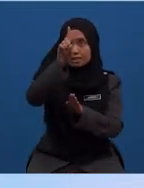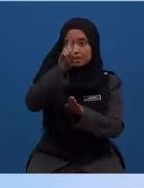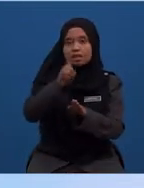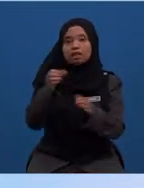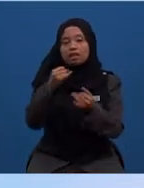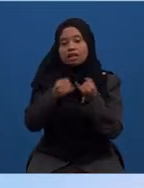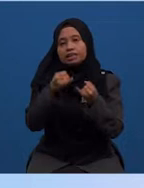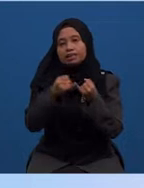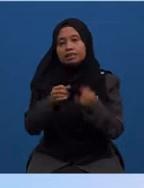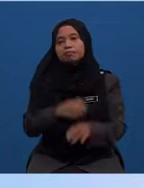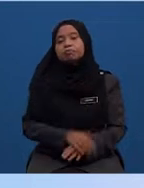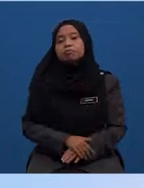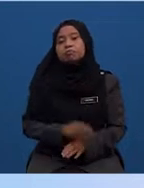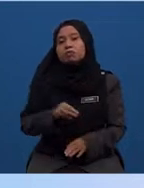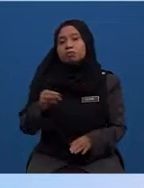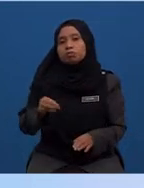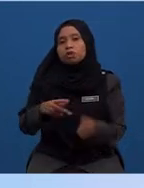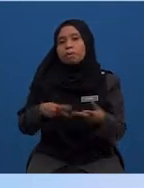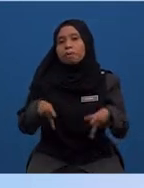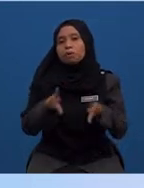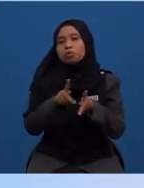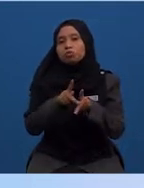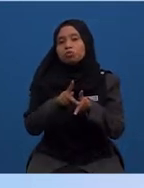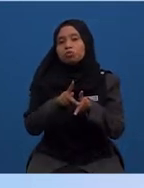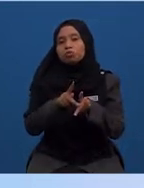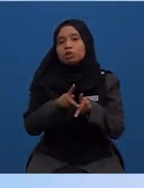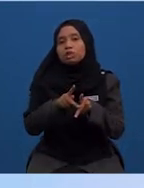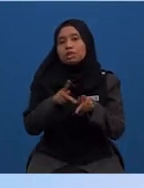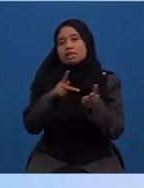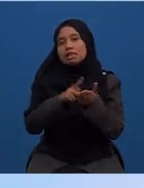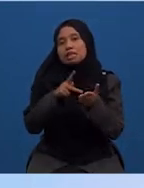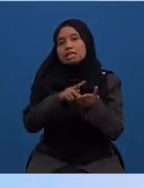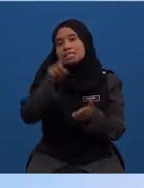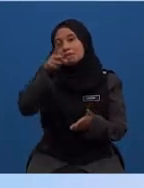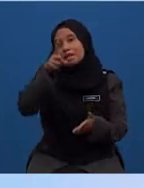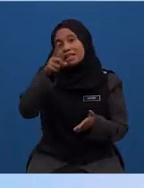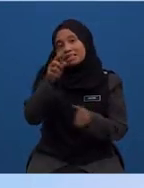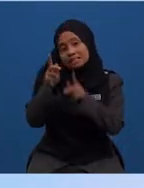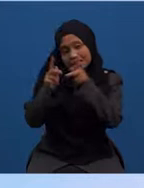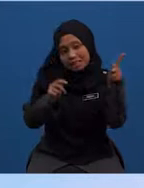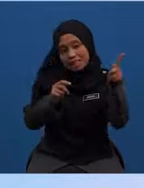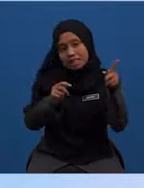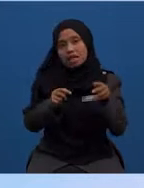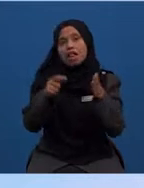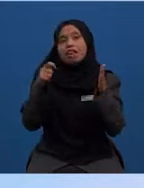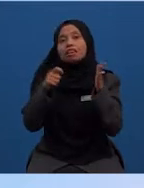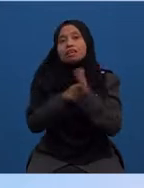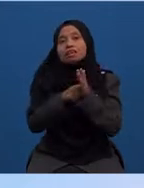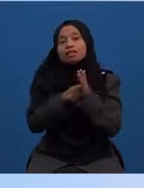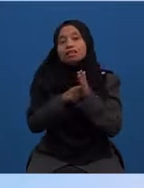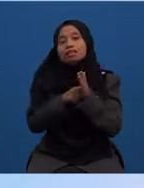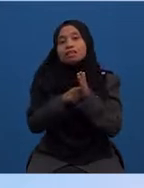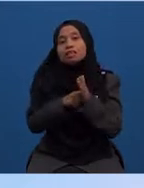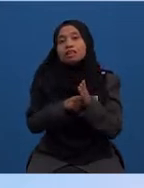Dan akhir sekali, murid-murid perlu bilang 11 petak ke kiri dan